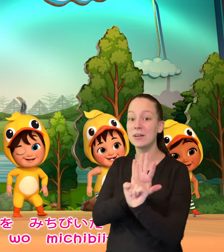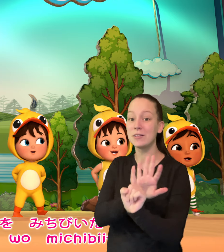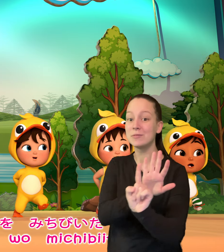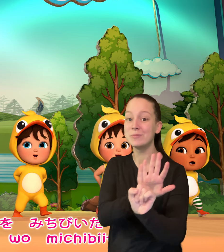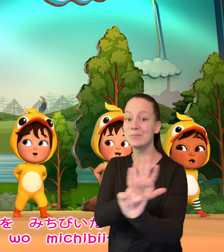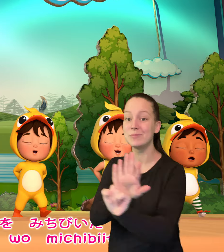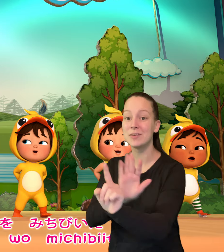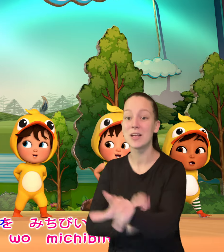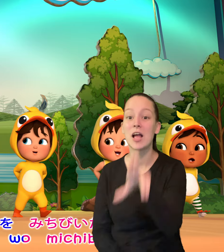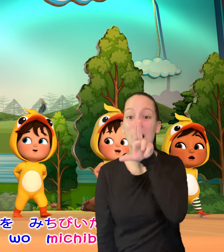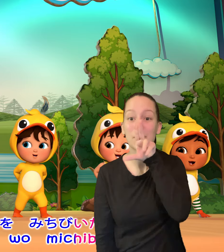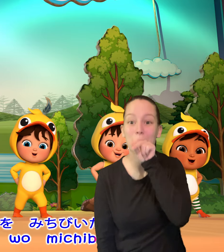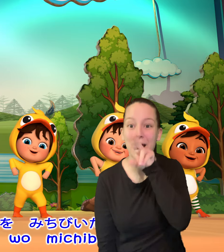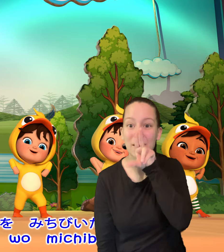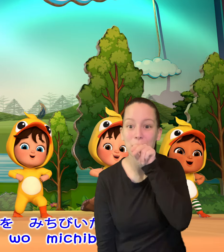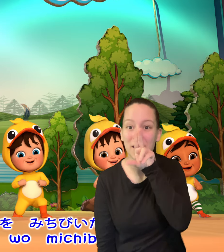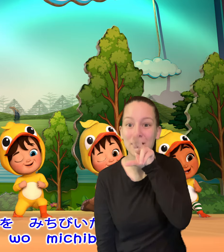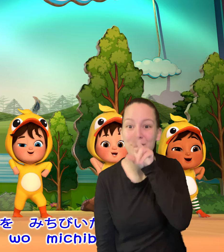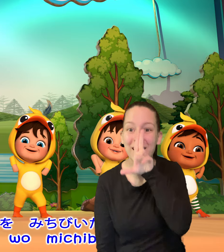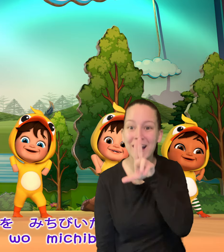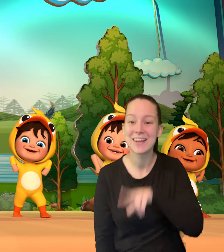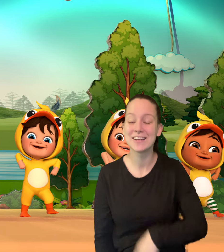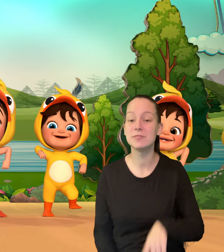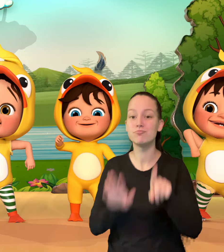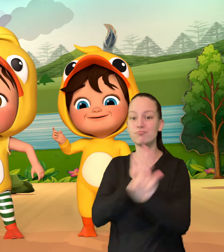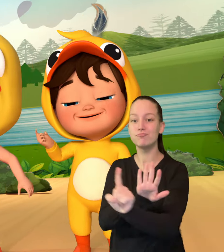他のアヒ導